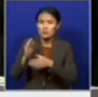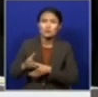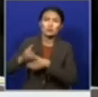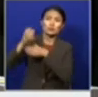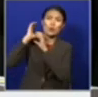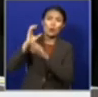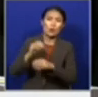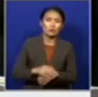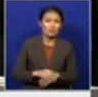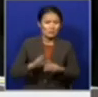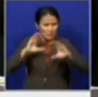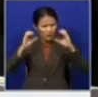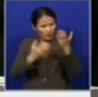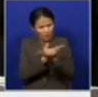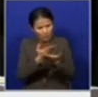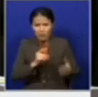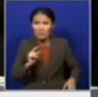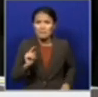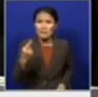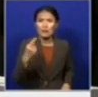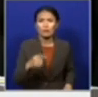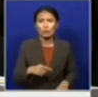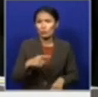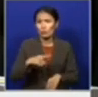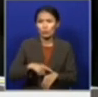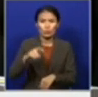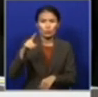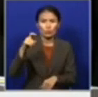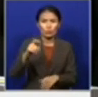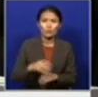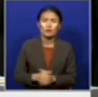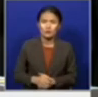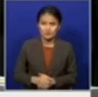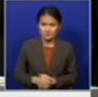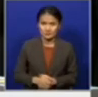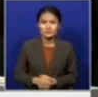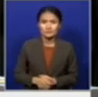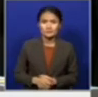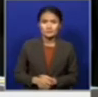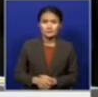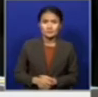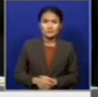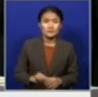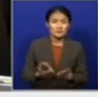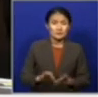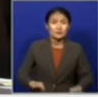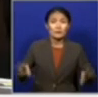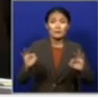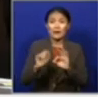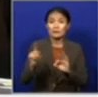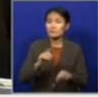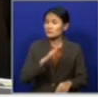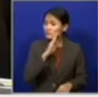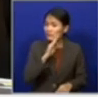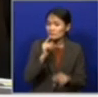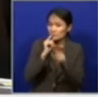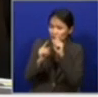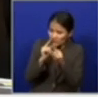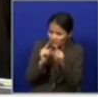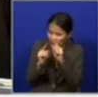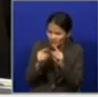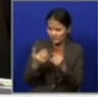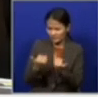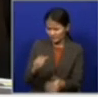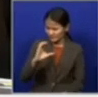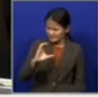เราต้องผ่านความเห็นชอบของครม.ก่อนนะคะอย่างนี้ถ้าจะมาถอนหรือหยุดการเจรจาเป็นการก้าวถอย